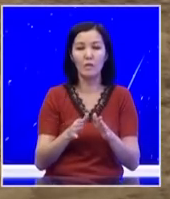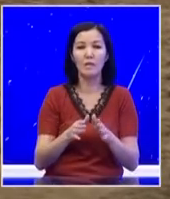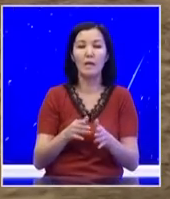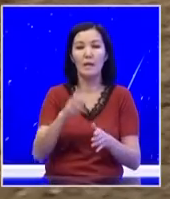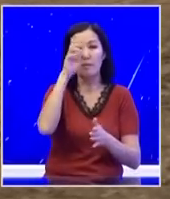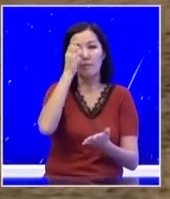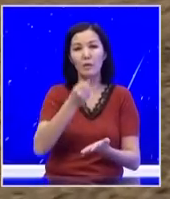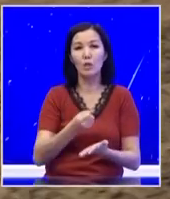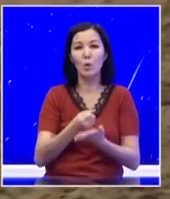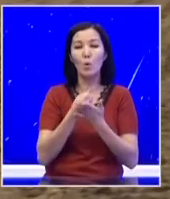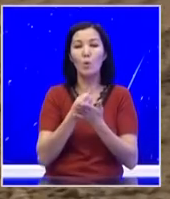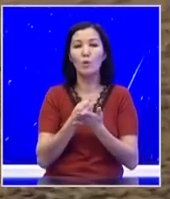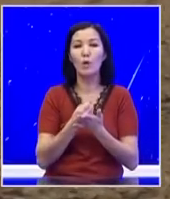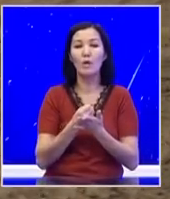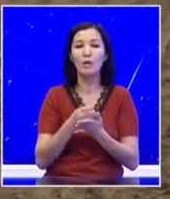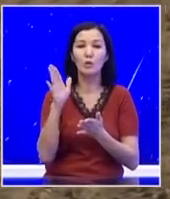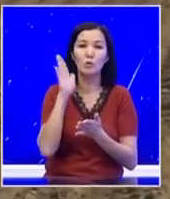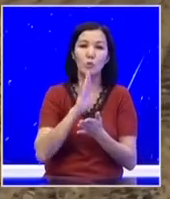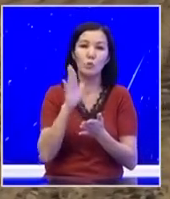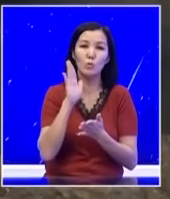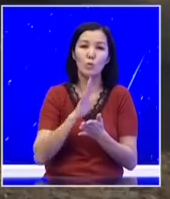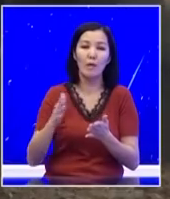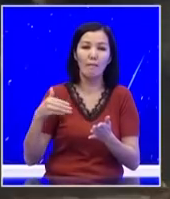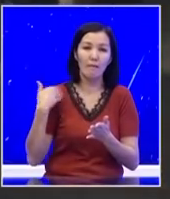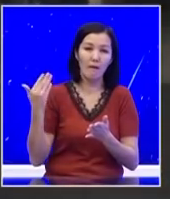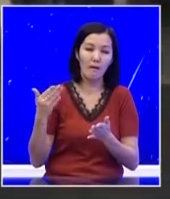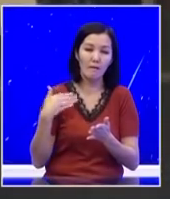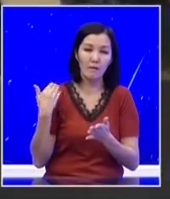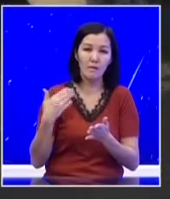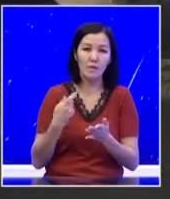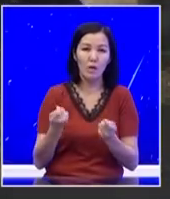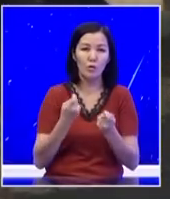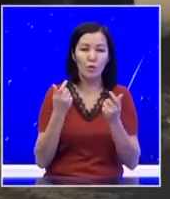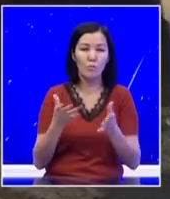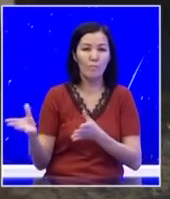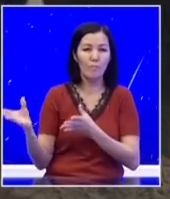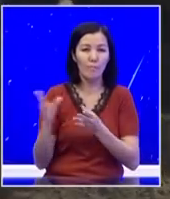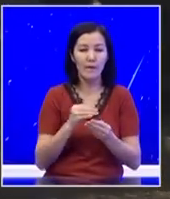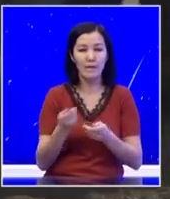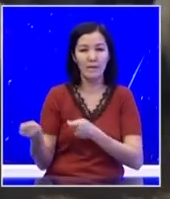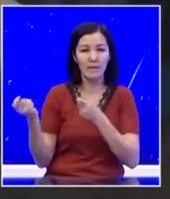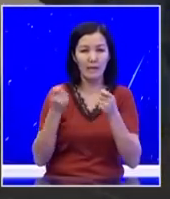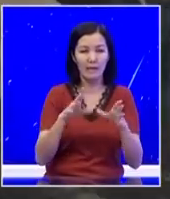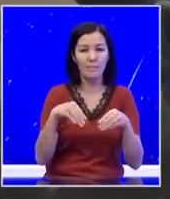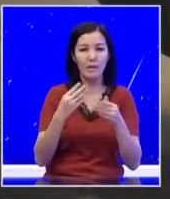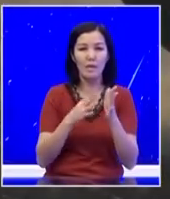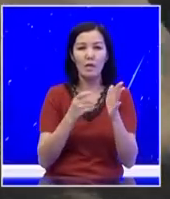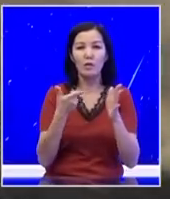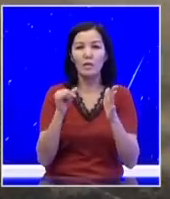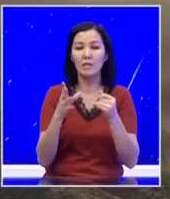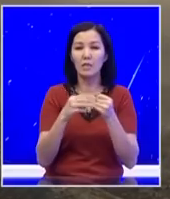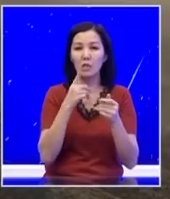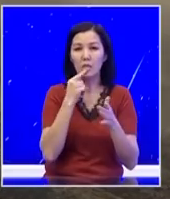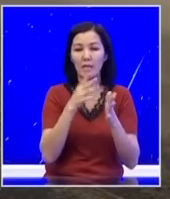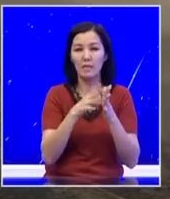демекші, шаруаларға субсидия суармалы судан бастап, тыңайтқыштар гербицид тұқымға дейін беріледі. Жалпы қапшағайлықтар былтыр 800 гектарға тәтті